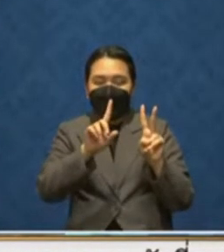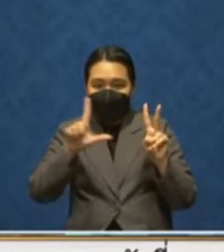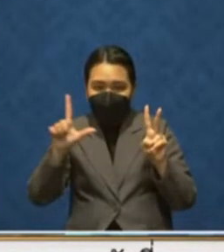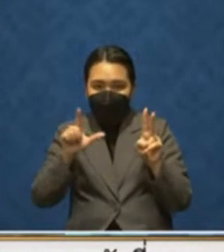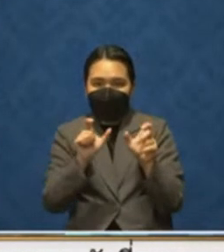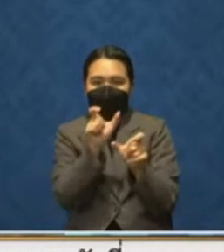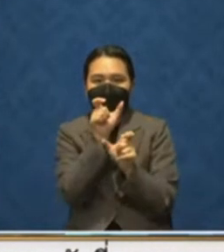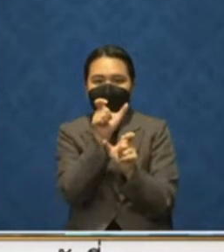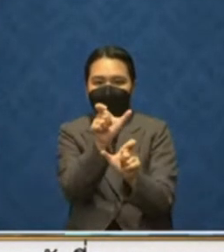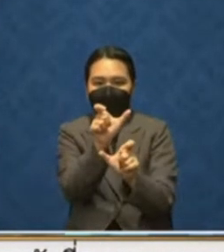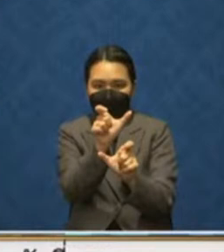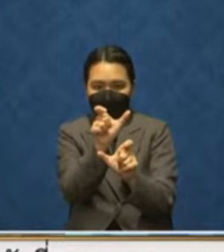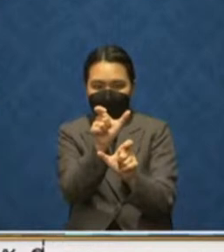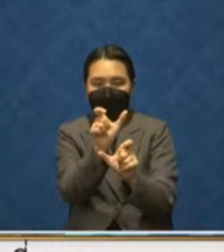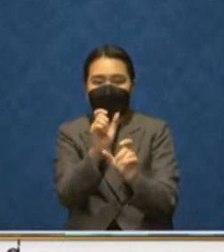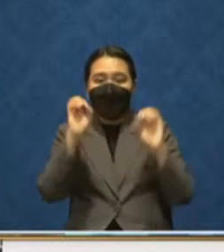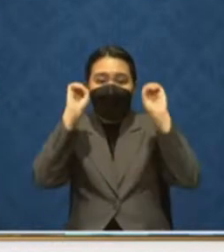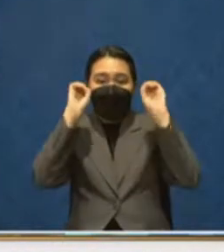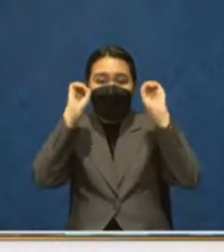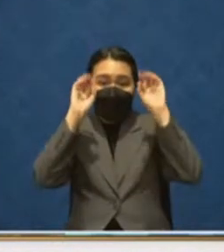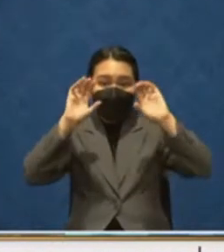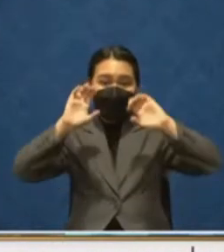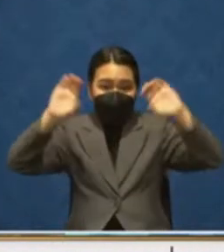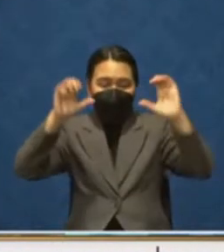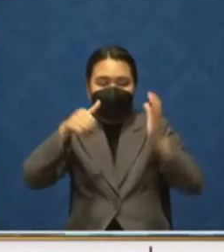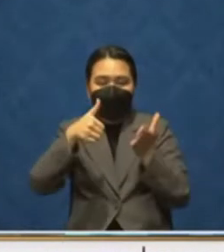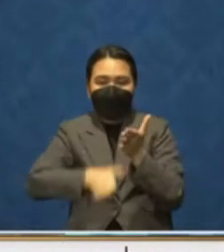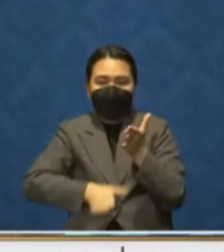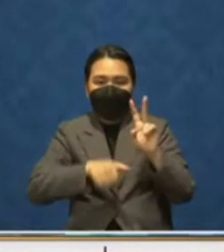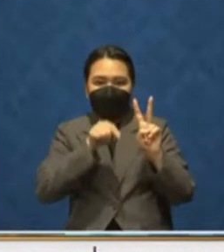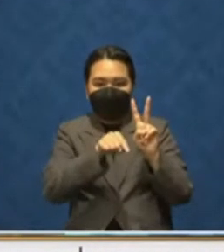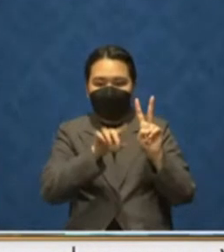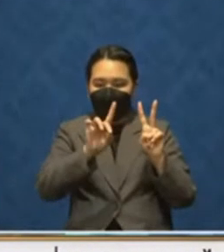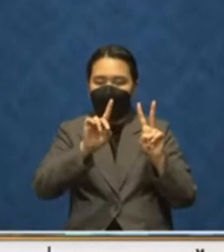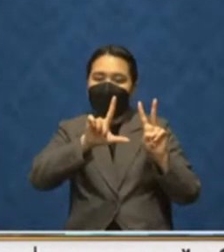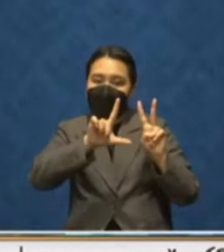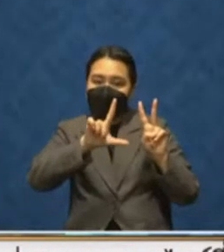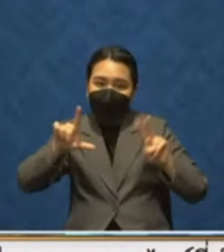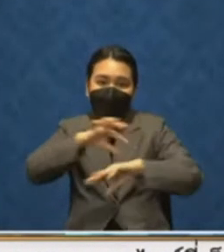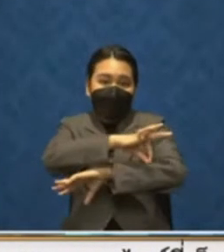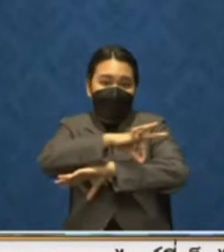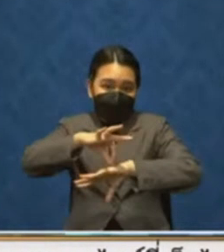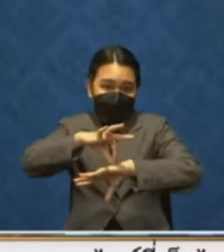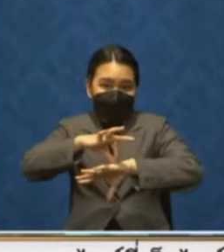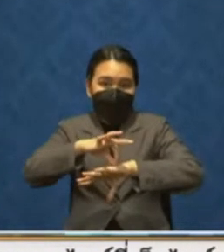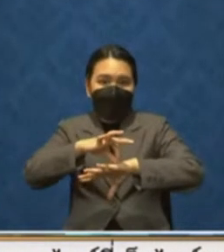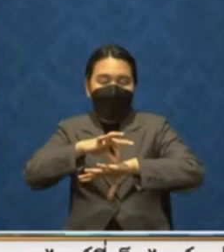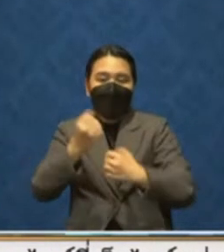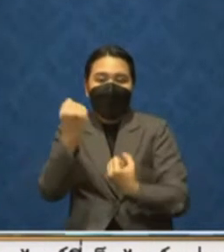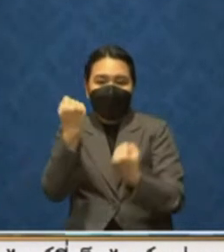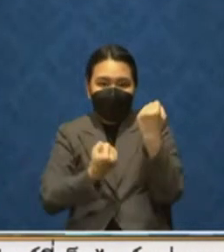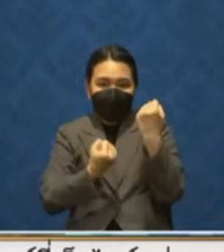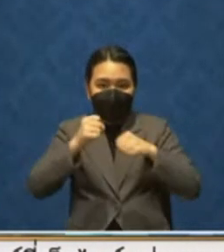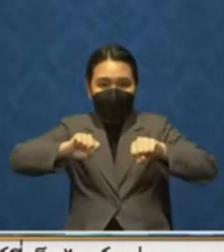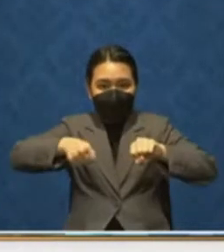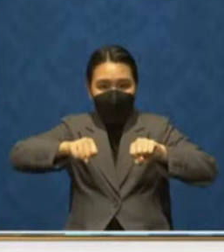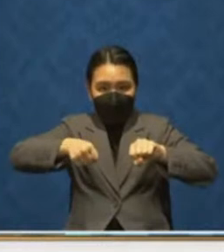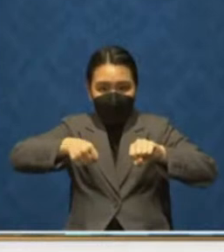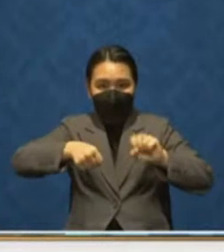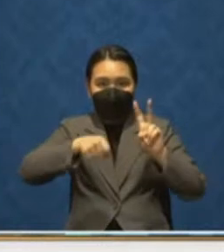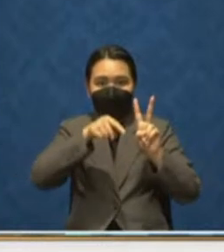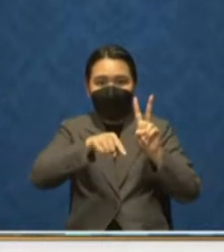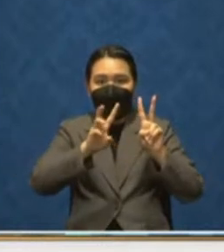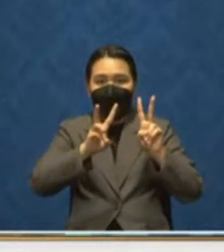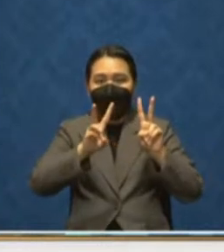ครูก็ได้การเป็นหนี้อยู่ 2.8ล้านบัญชีนี่เช่ารถยนต์และมอเตอร์ไซค์26.5ล้านบัญชี